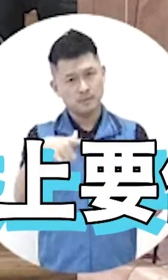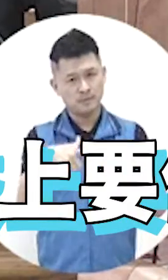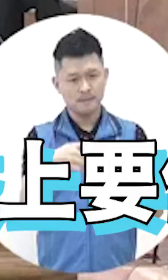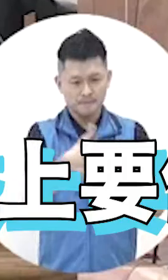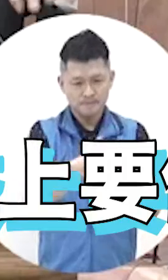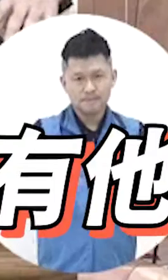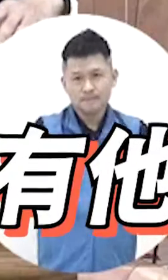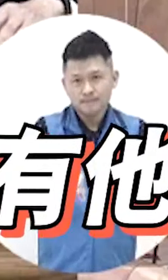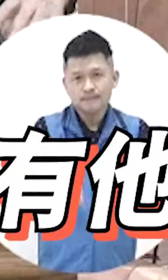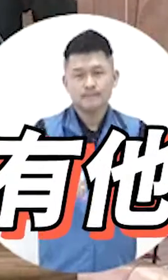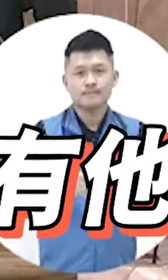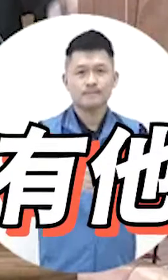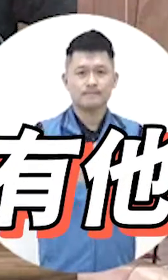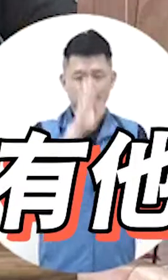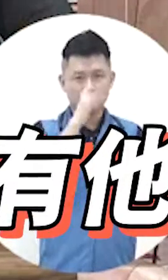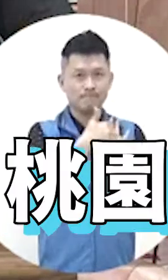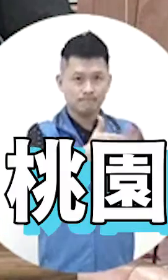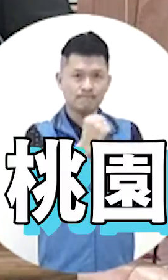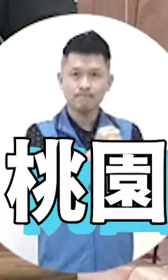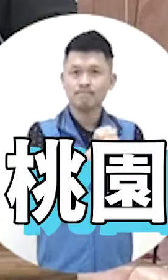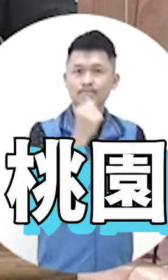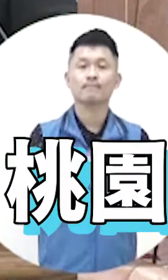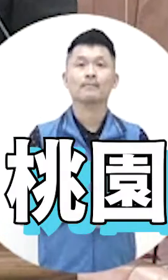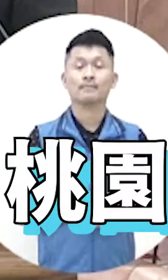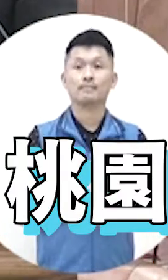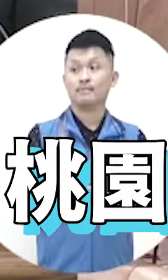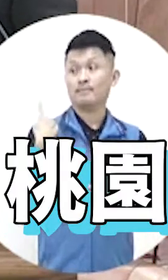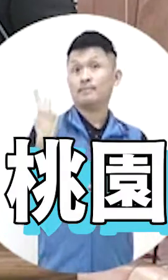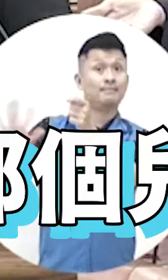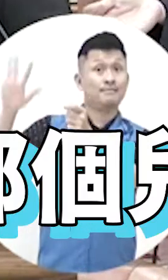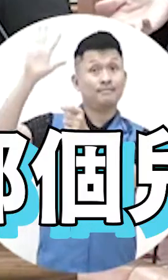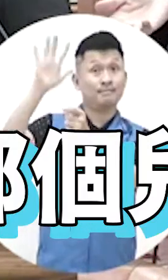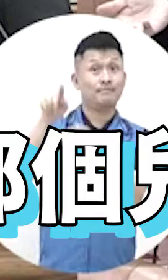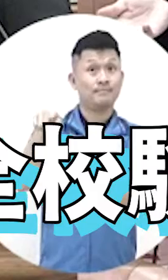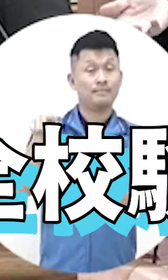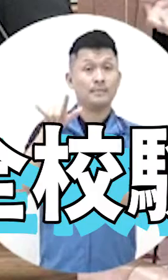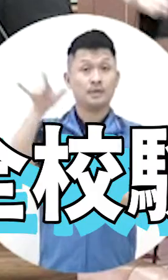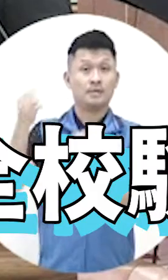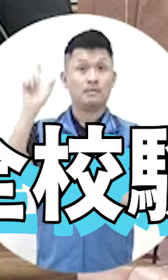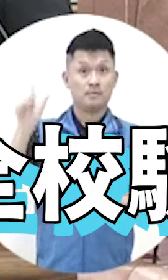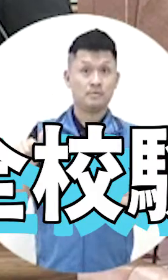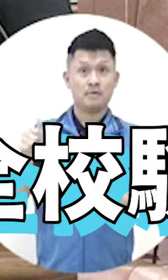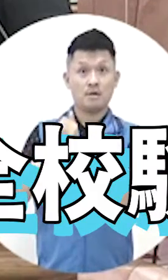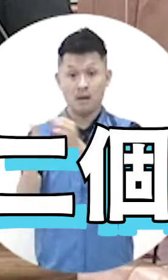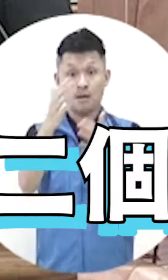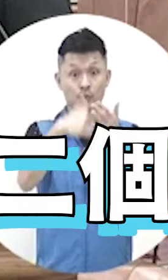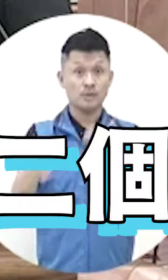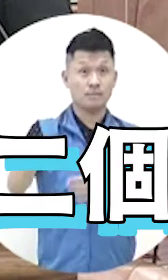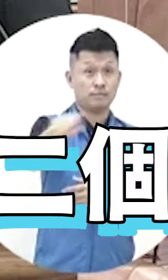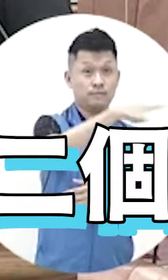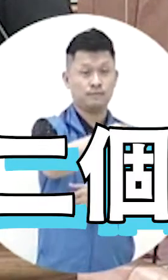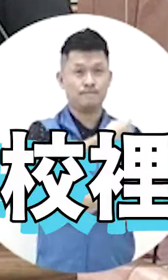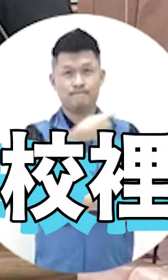做到更落实，其实它的有它的一定的困难度。 因为前两天桃园的那个高中技师的儿子确诊，后来他们全校验都是阴性。我要